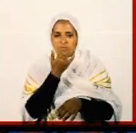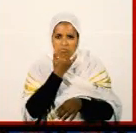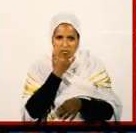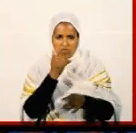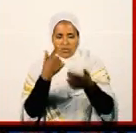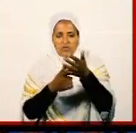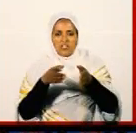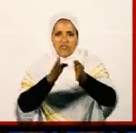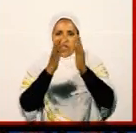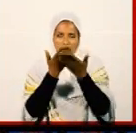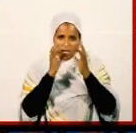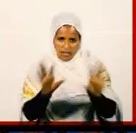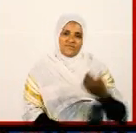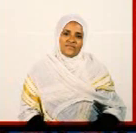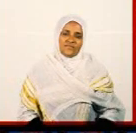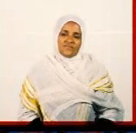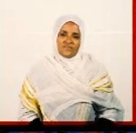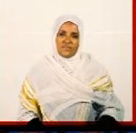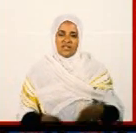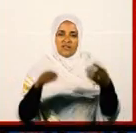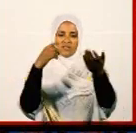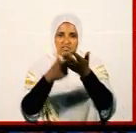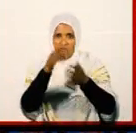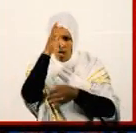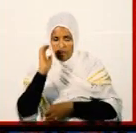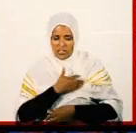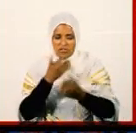ደግሞ የተፈቀደበት ነገር የለም።